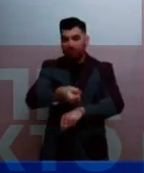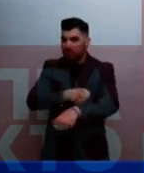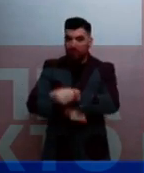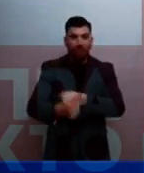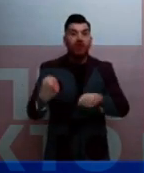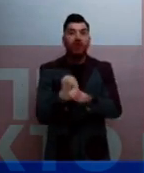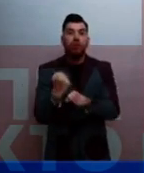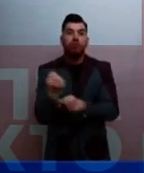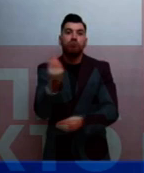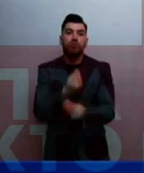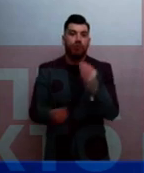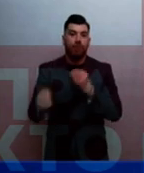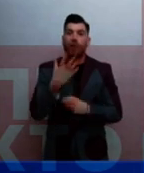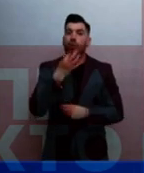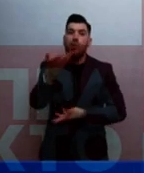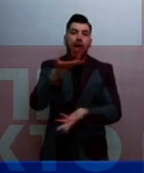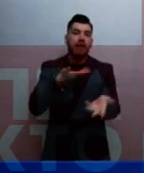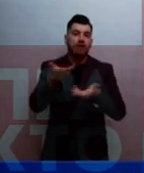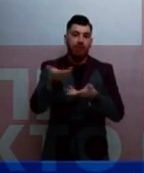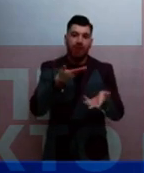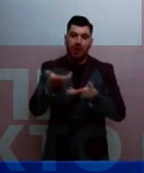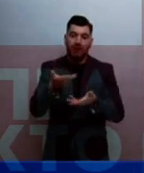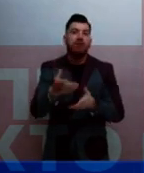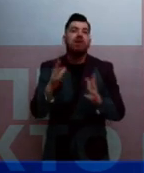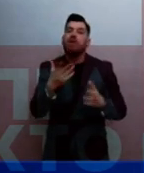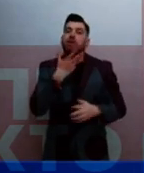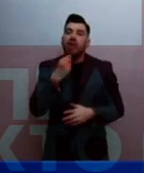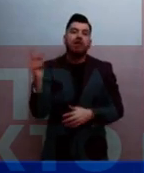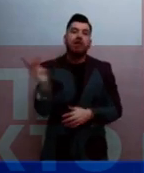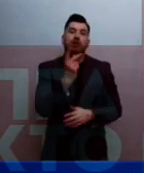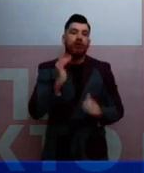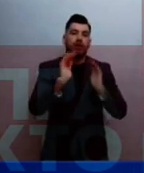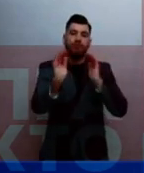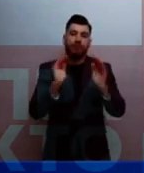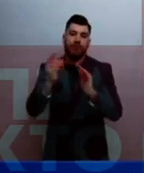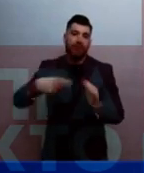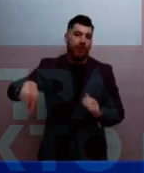όπως σημείωσα, η εξυπηρέτηση είναι κοινωνική πολιτική.